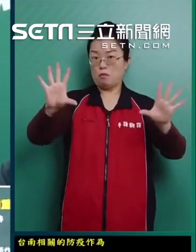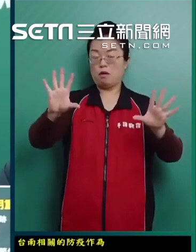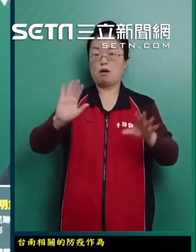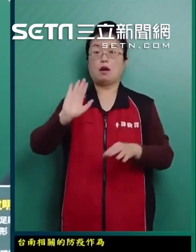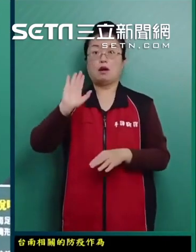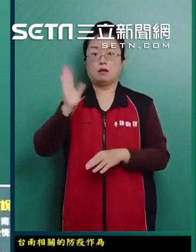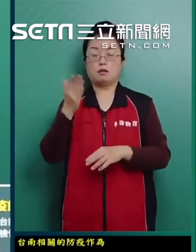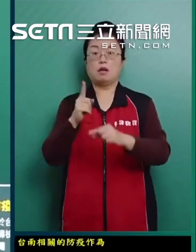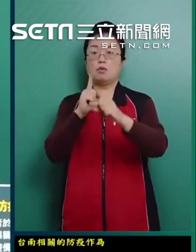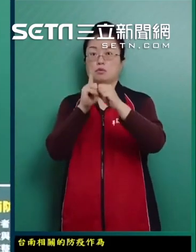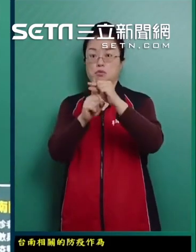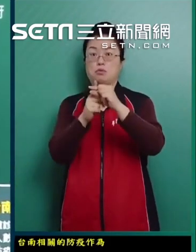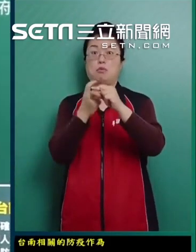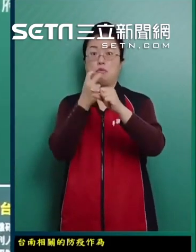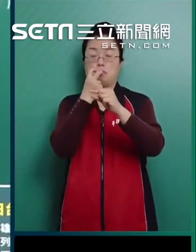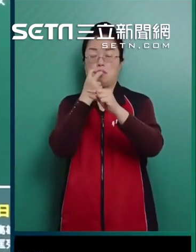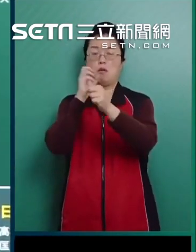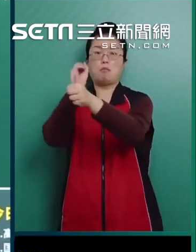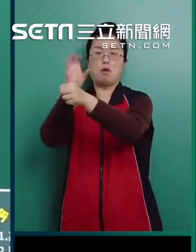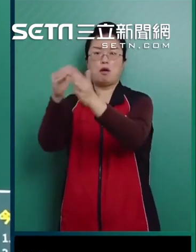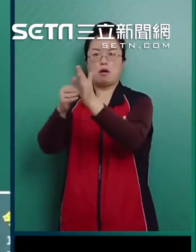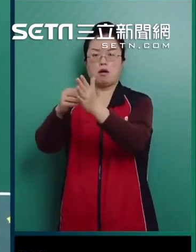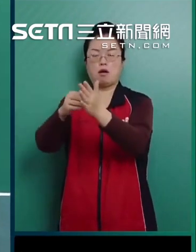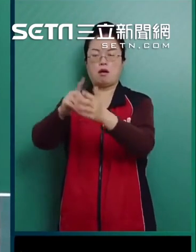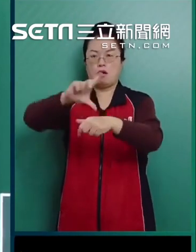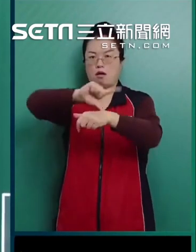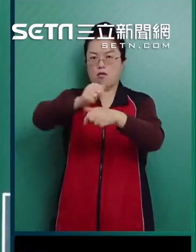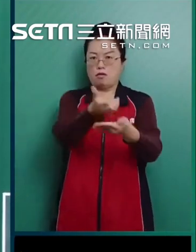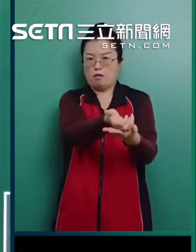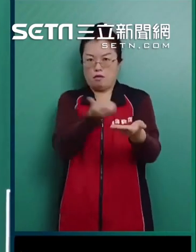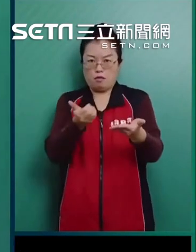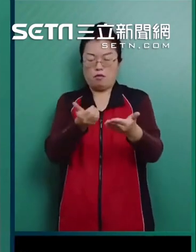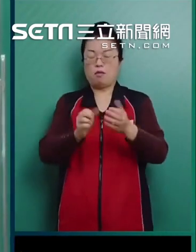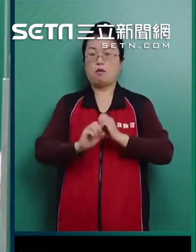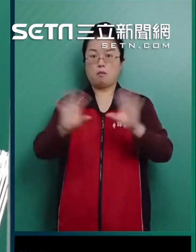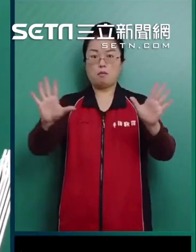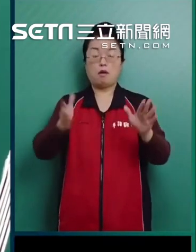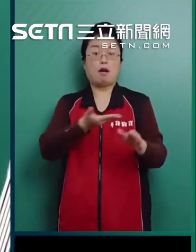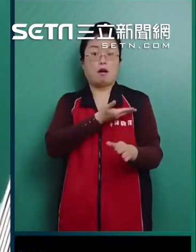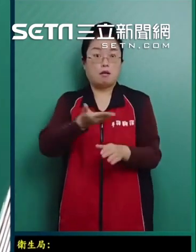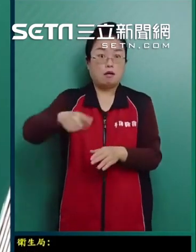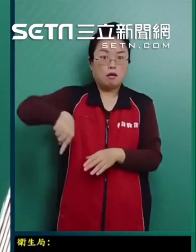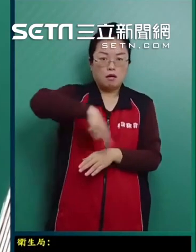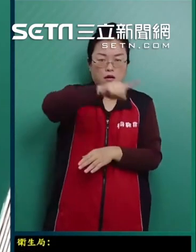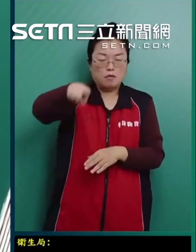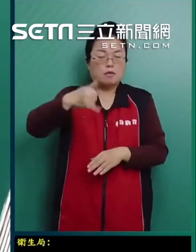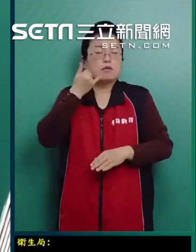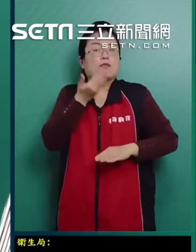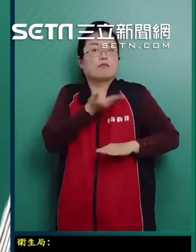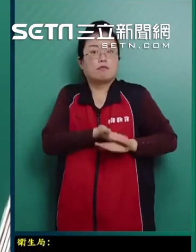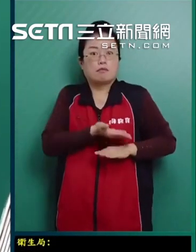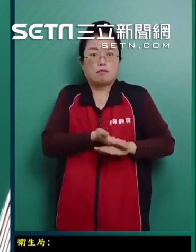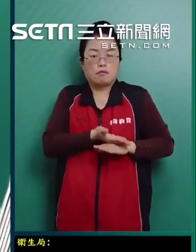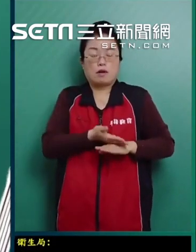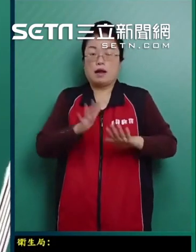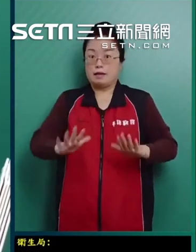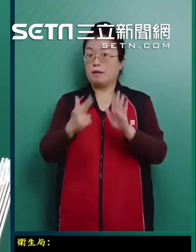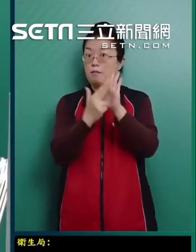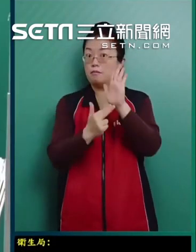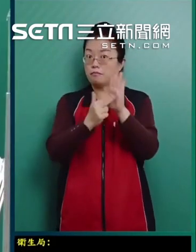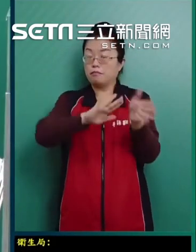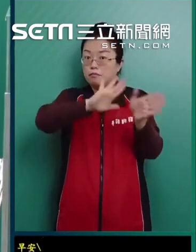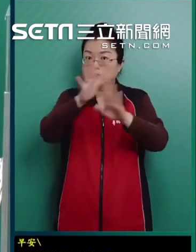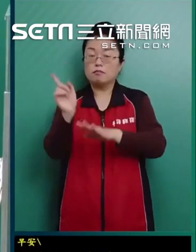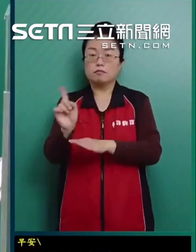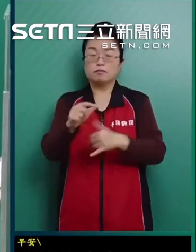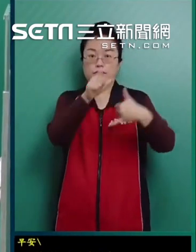有报告达成共识之后，提早在今天早上来公布，来让大家安定一下这个说明这个状况。这个